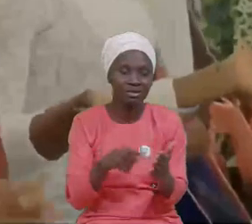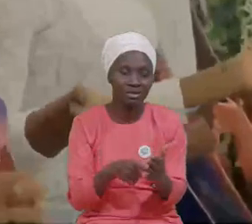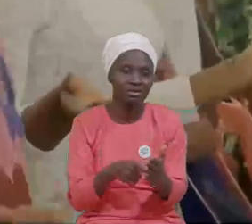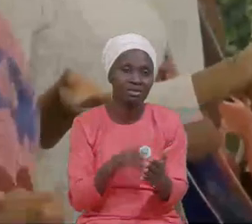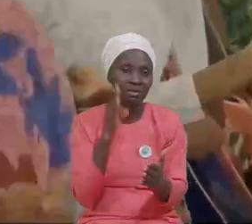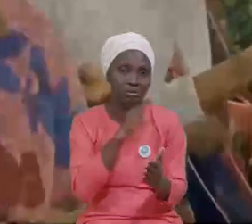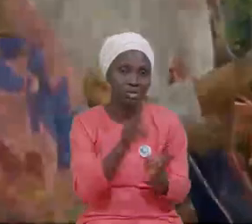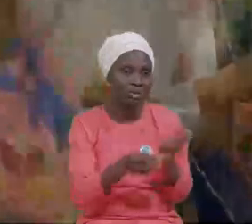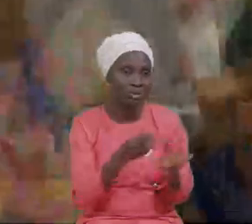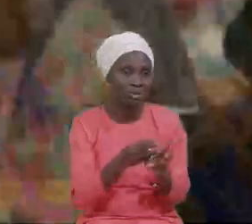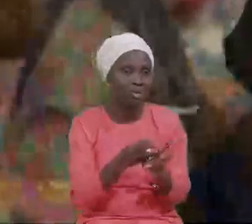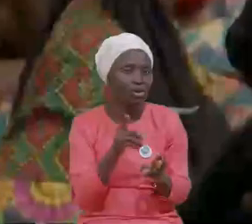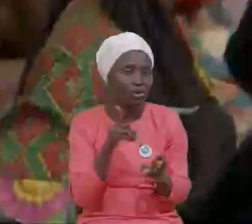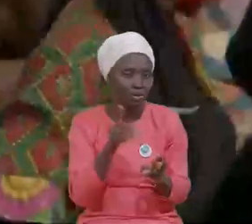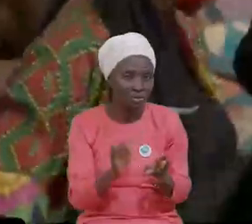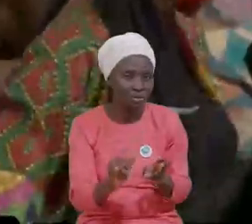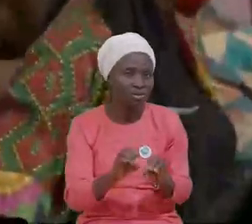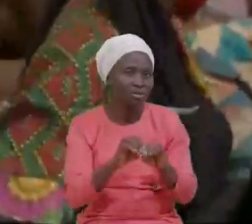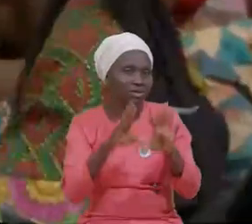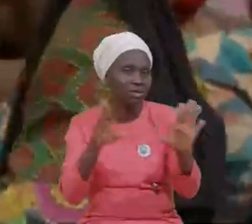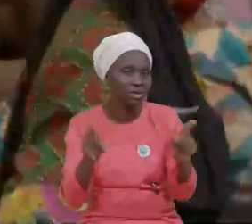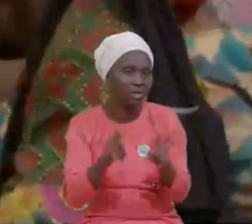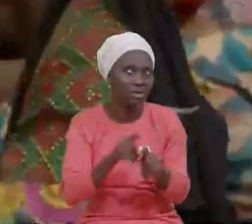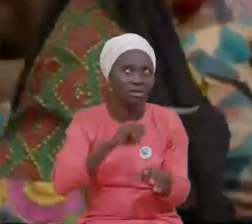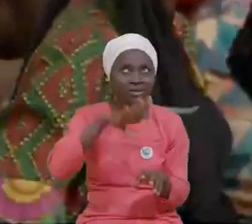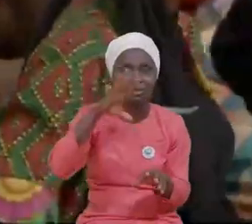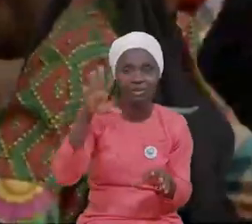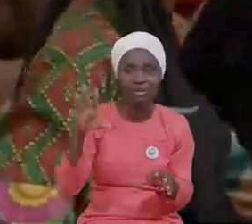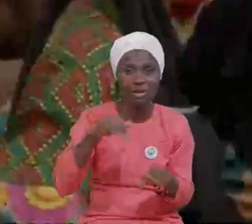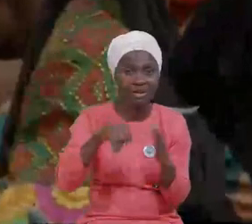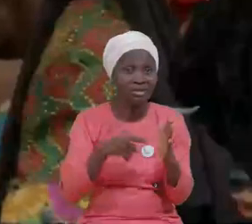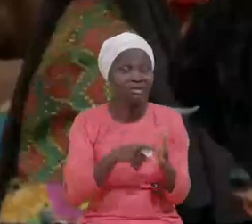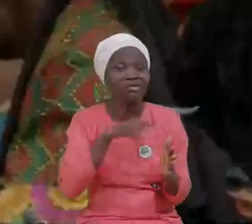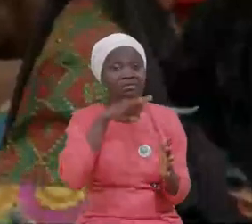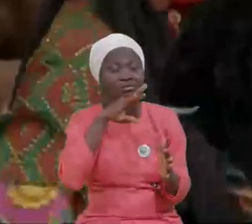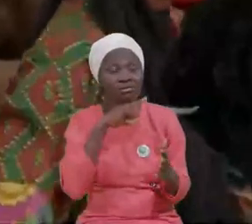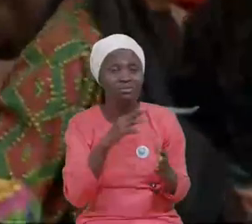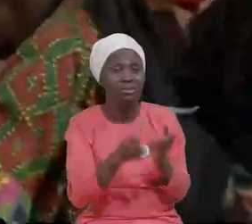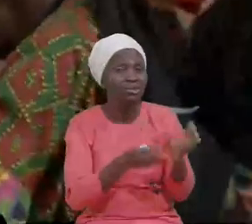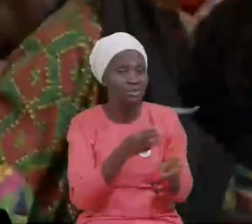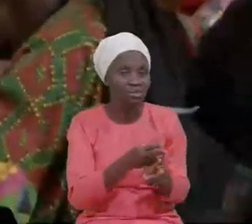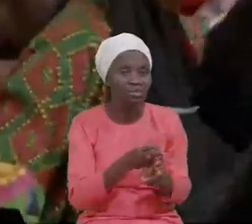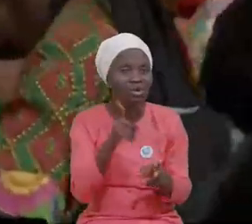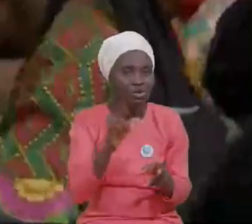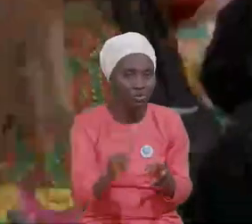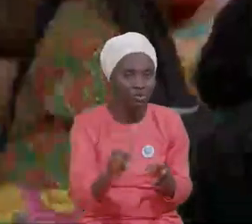corrompu. Brille comme lumière dans ce monde dépravé.